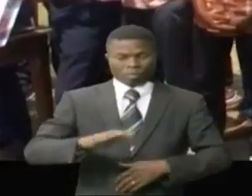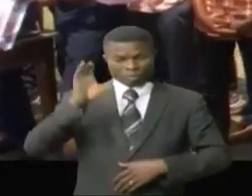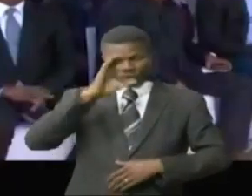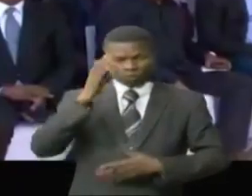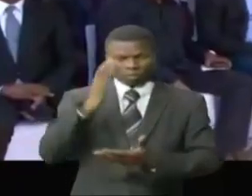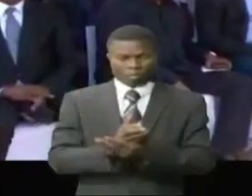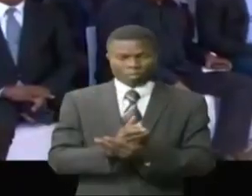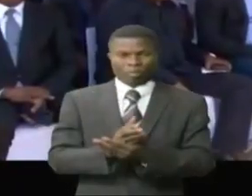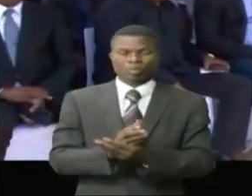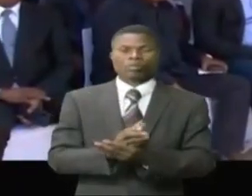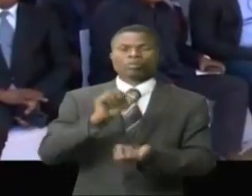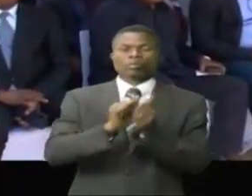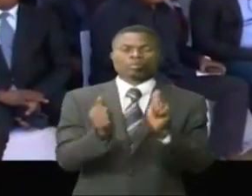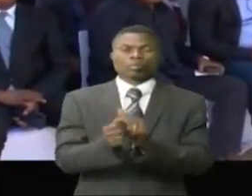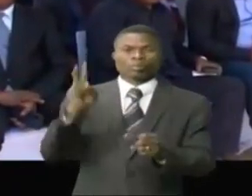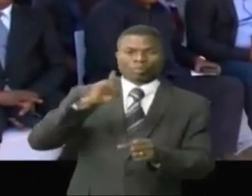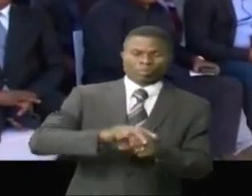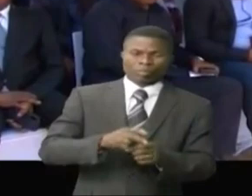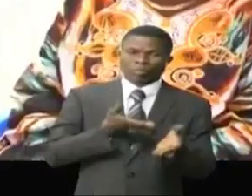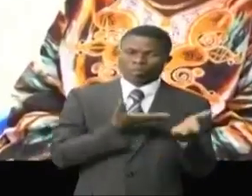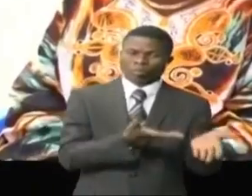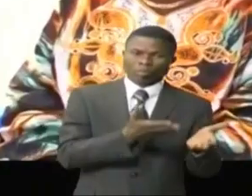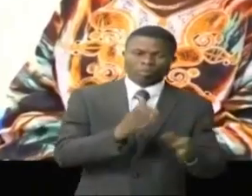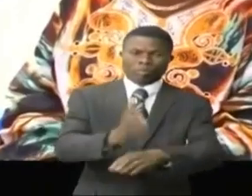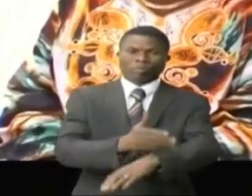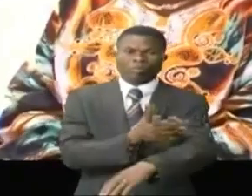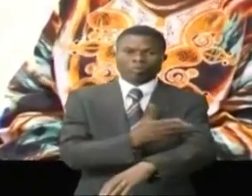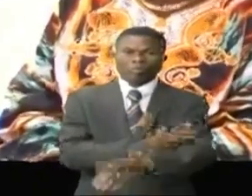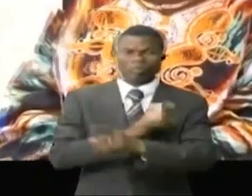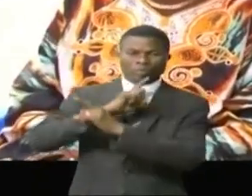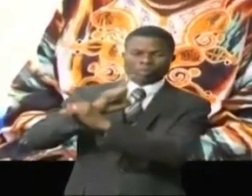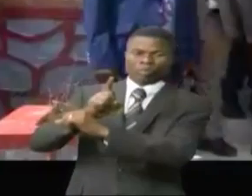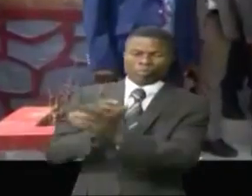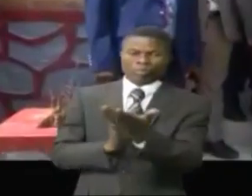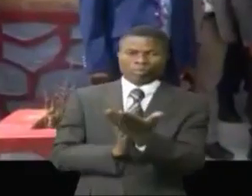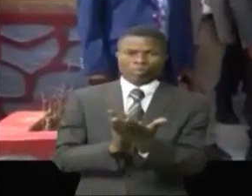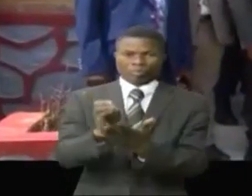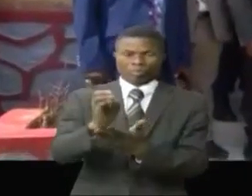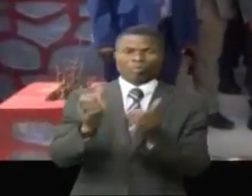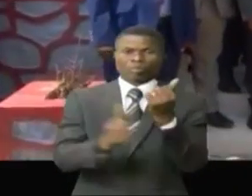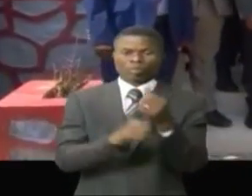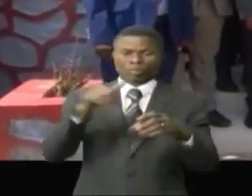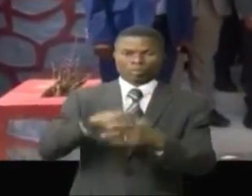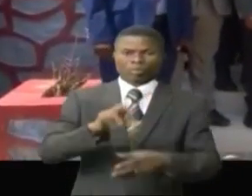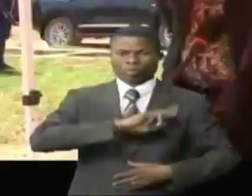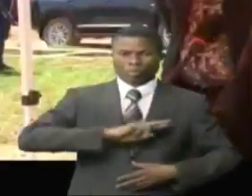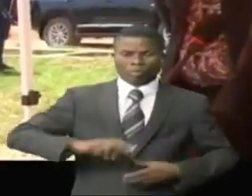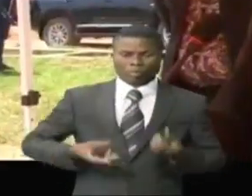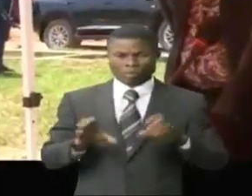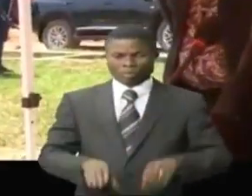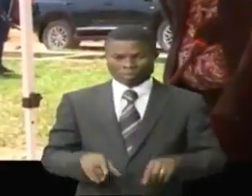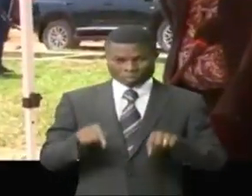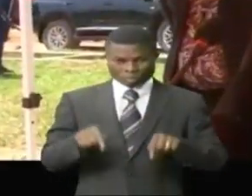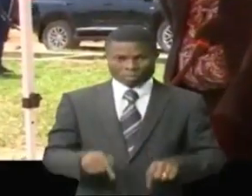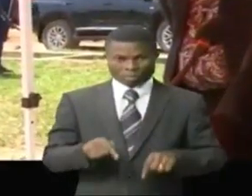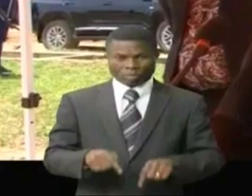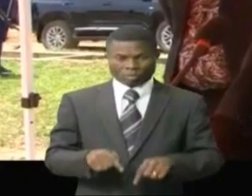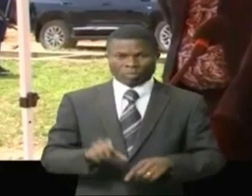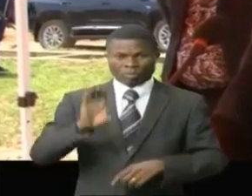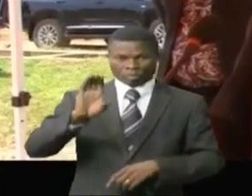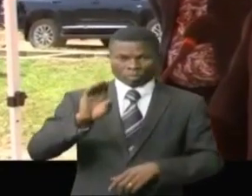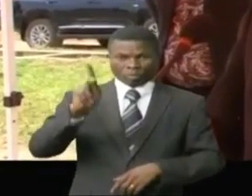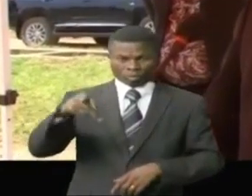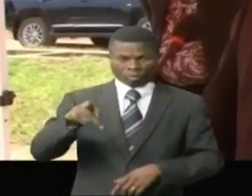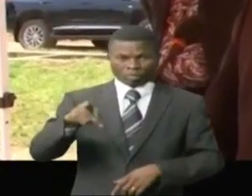contre l'impunité sous toutes ses formes pour favoriser la promotion et la protection des droits humains en RDC. Et voici qu'aujourd'hui, la